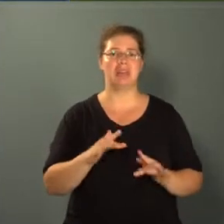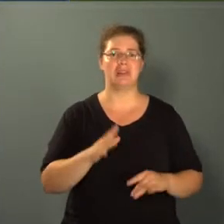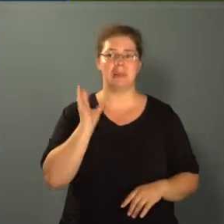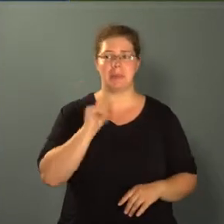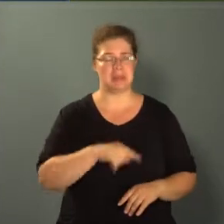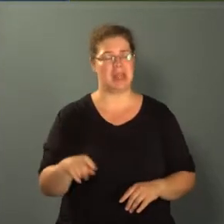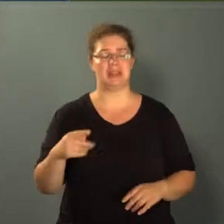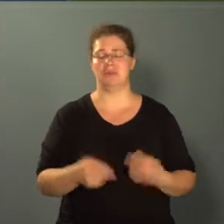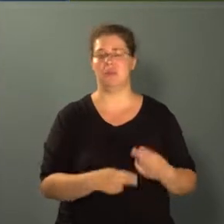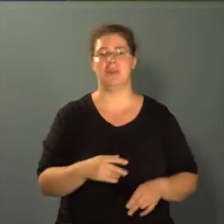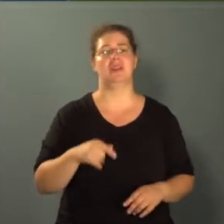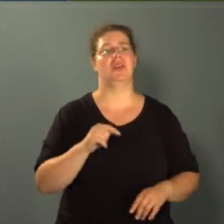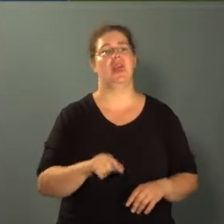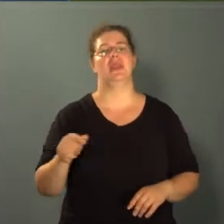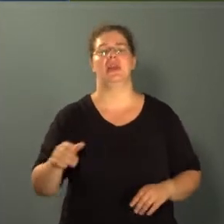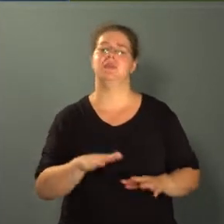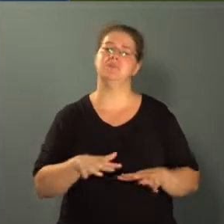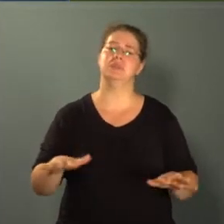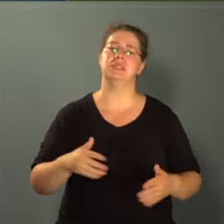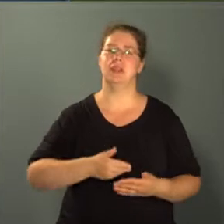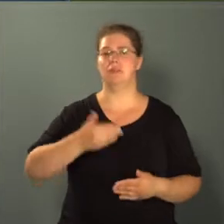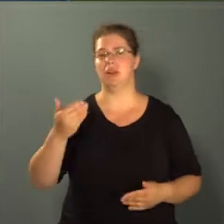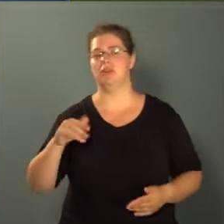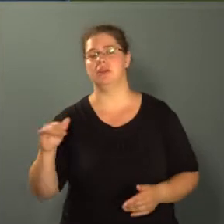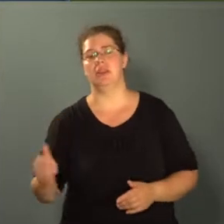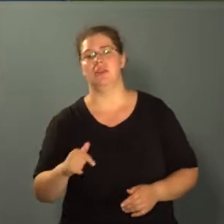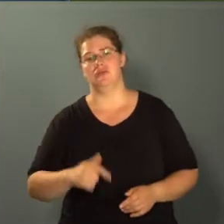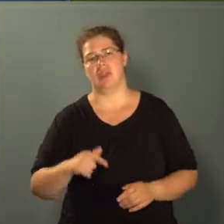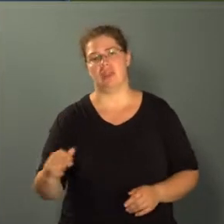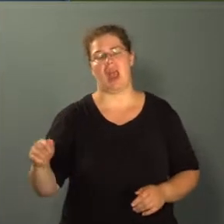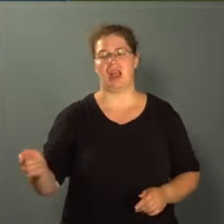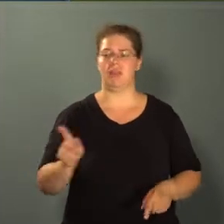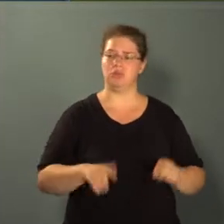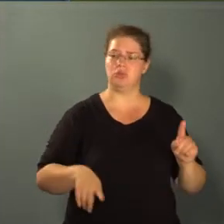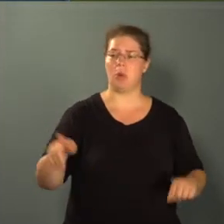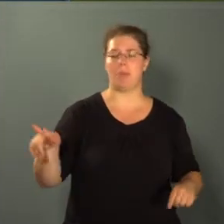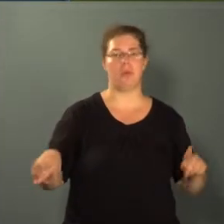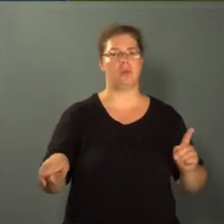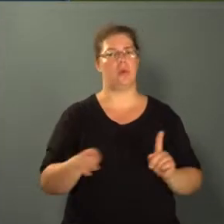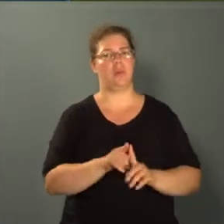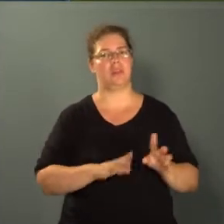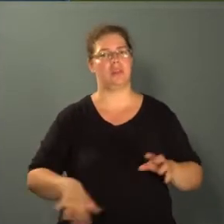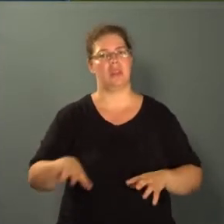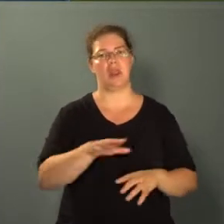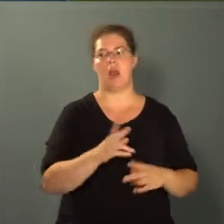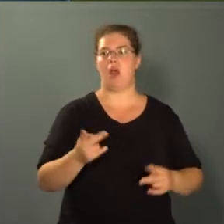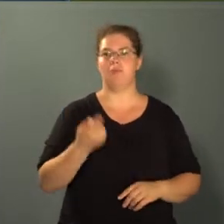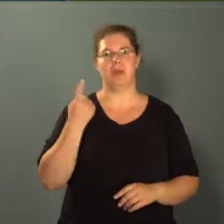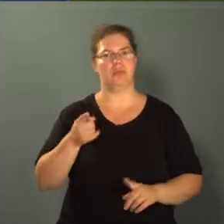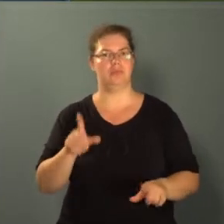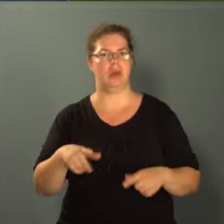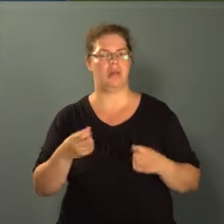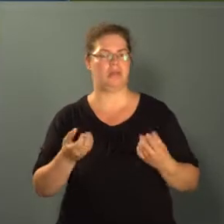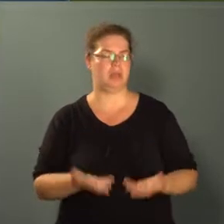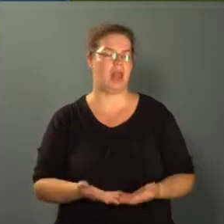folyamatosan ezeken a média felületen és ezeken a különböző olyan területen, ahol meg tudnak